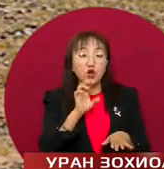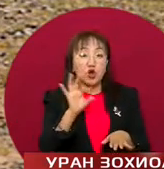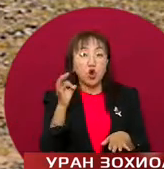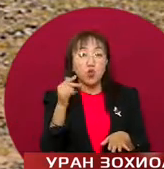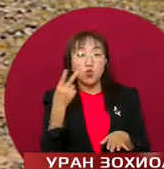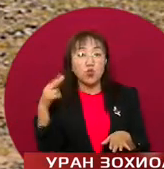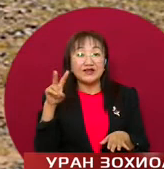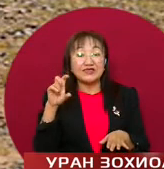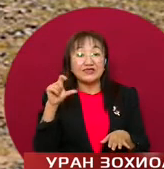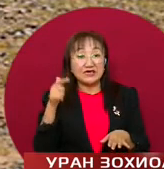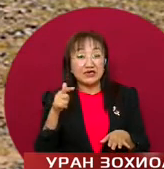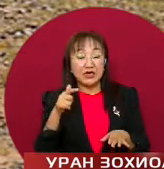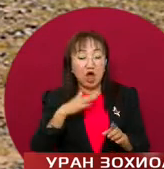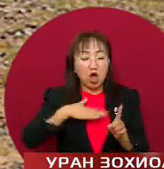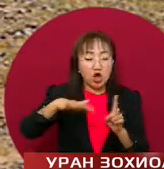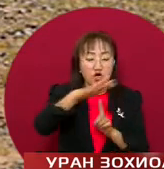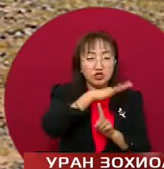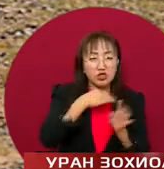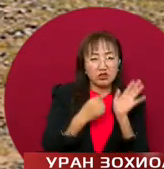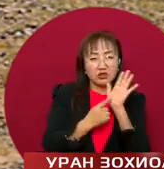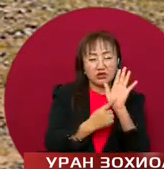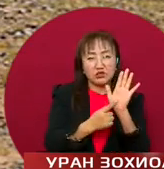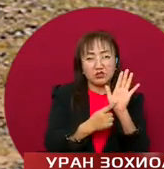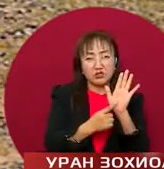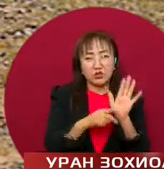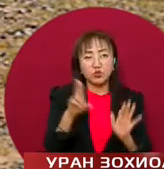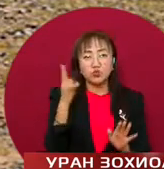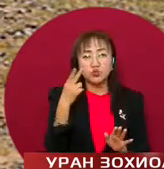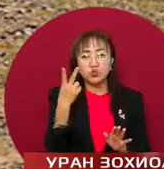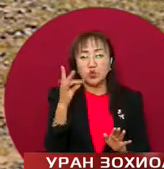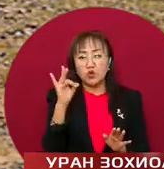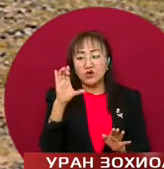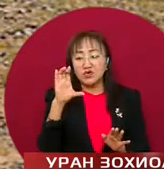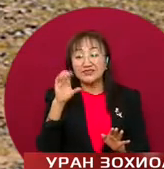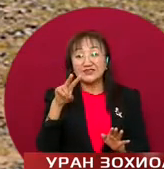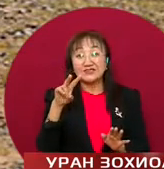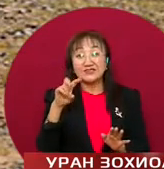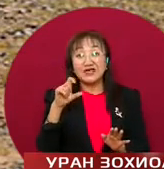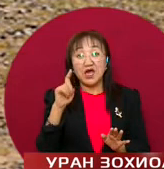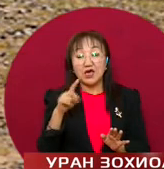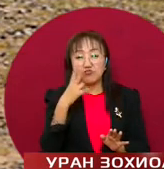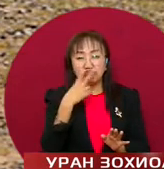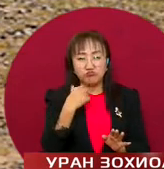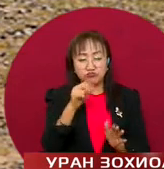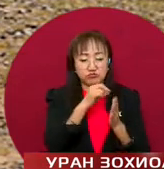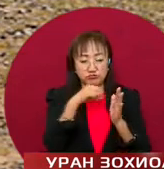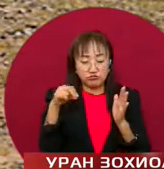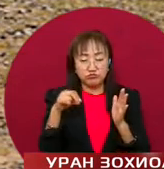хэсэгт дүрслэх ур маяг түлхүү байна хүүхдүүд ээ. Энийг олж харсан байхаа гэж багш найдаж